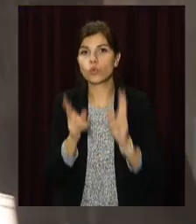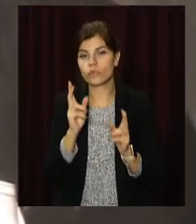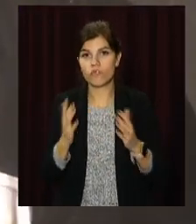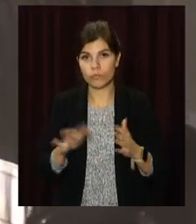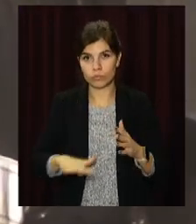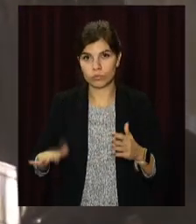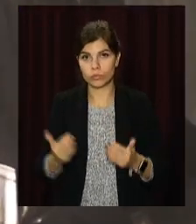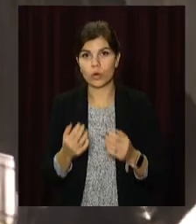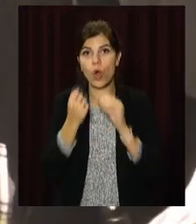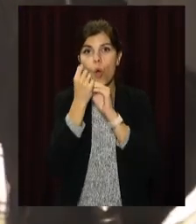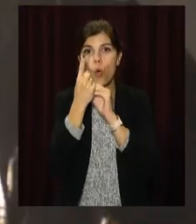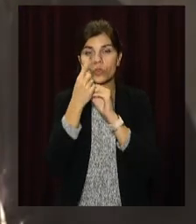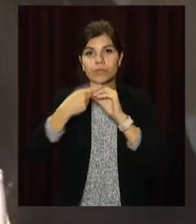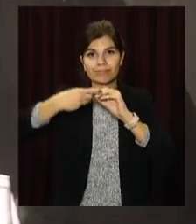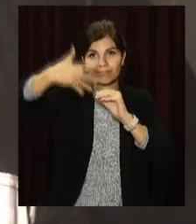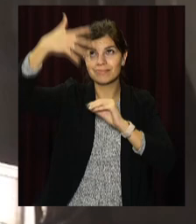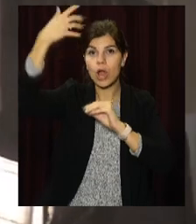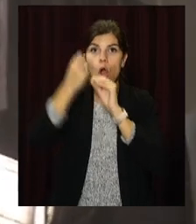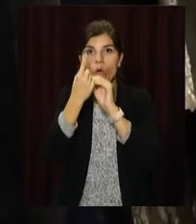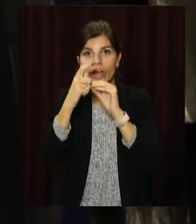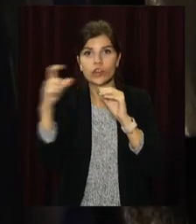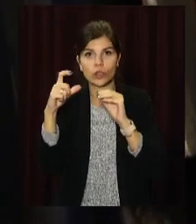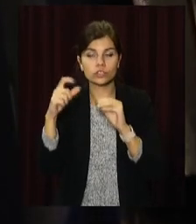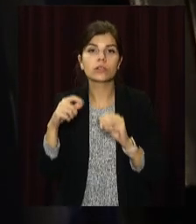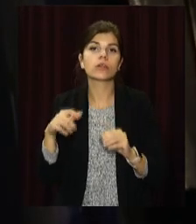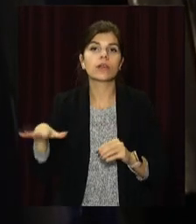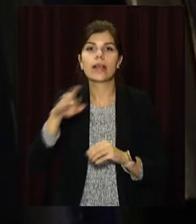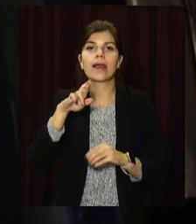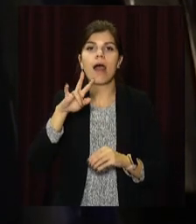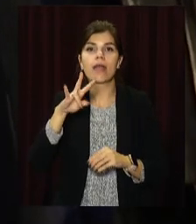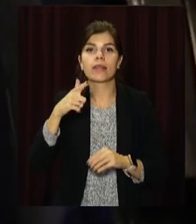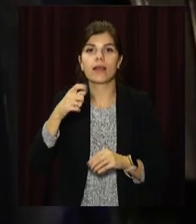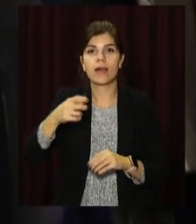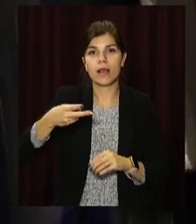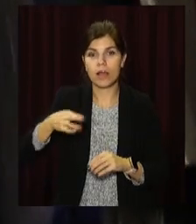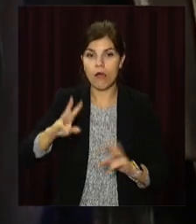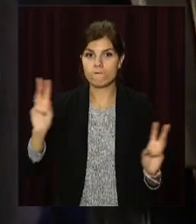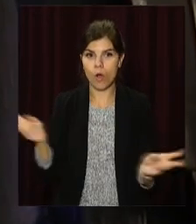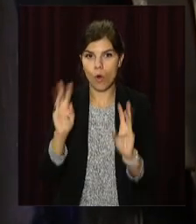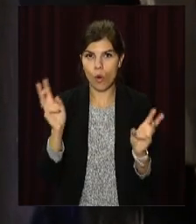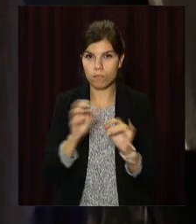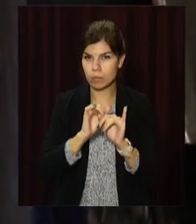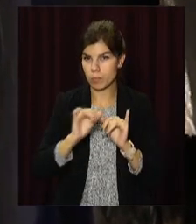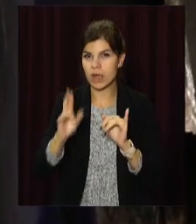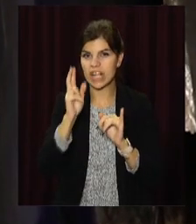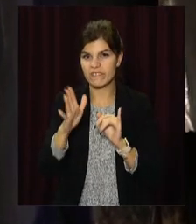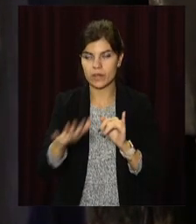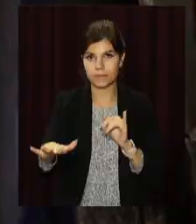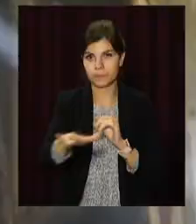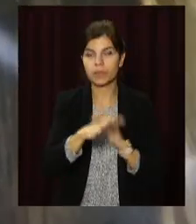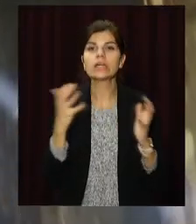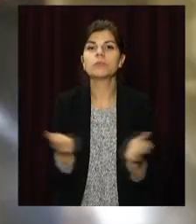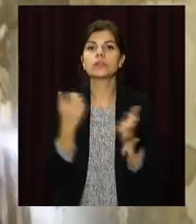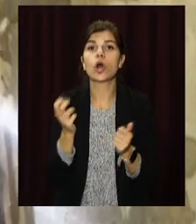стрімко розповсюдився квартирою. Рятувальники, які приїхали на виклик, вивели з будинку людей з задимлених верхніх поверхів.